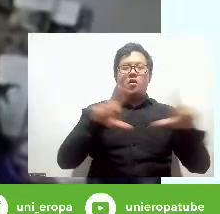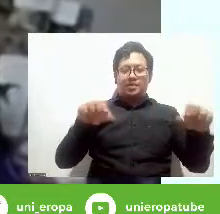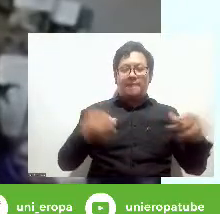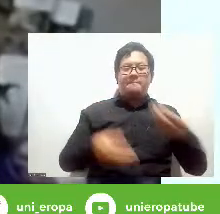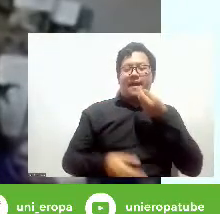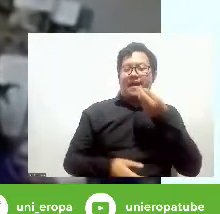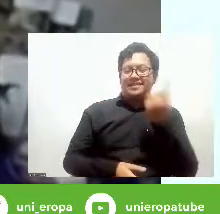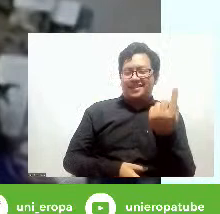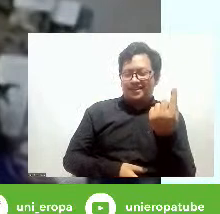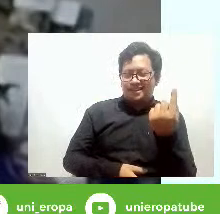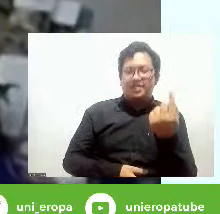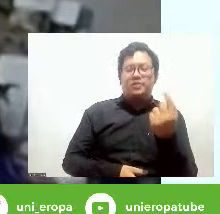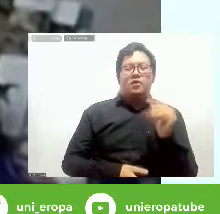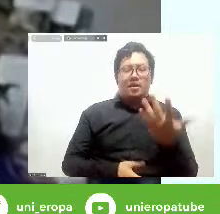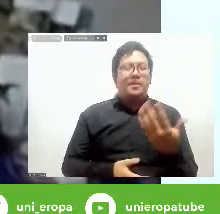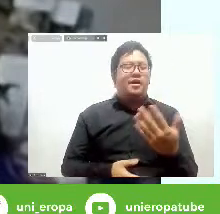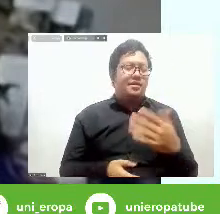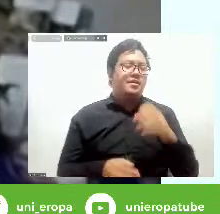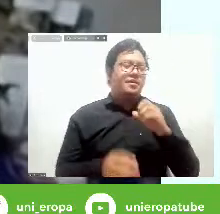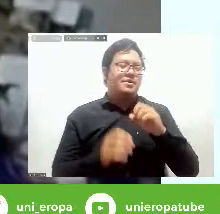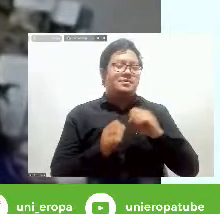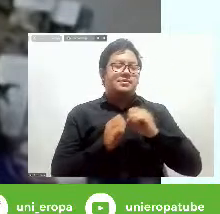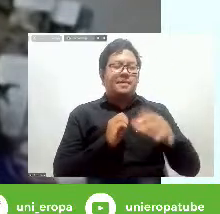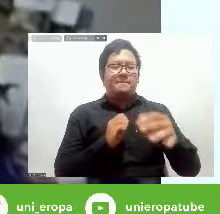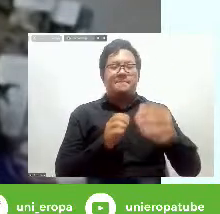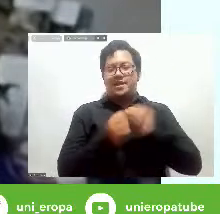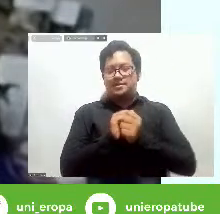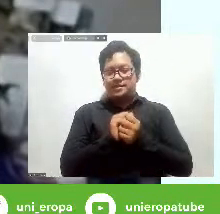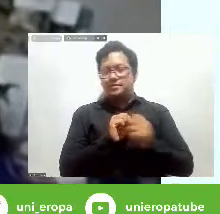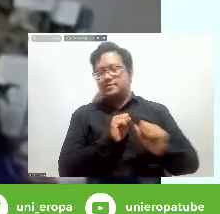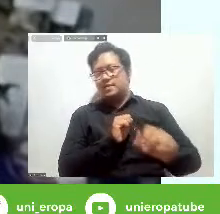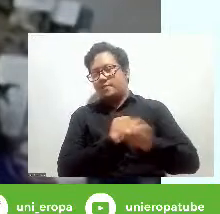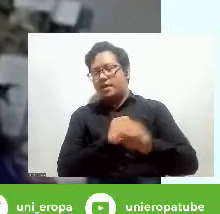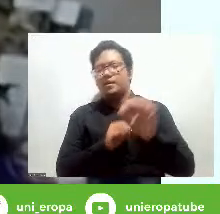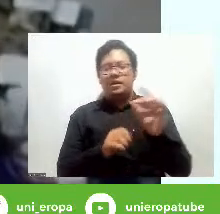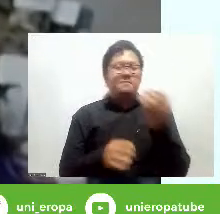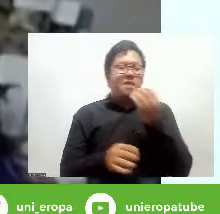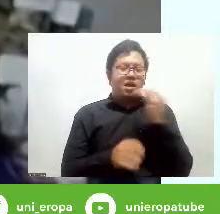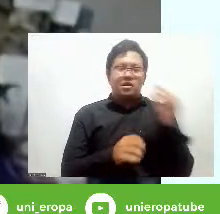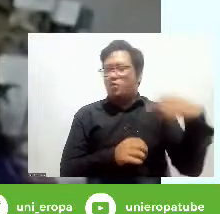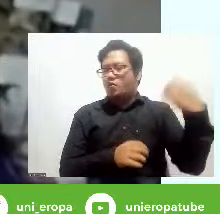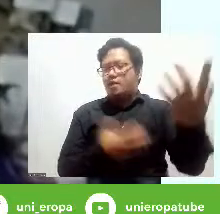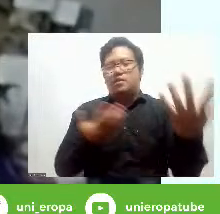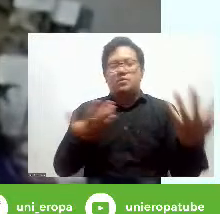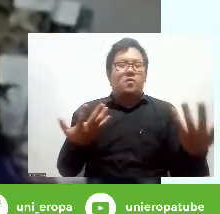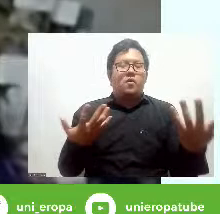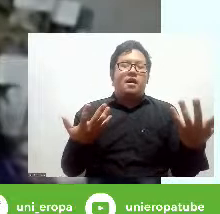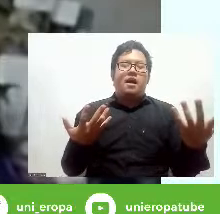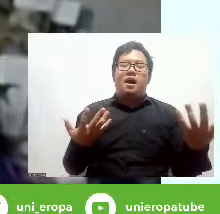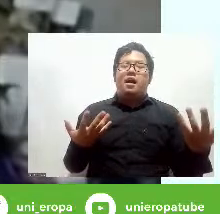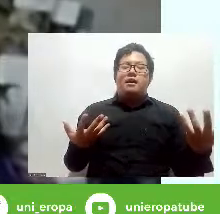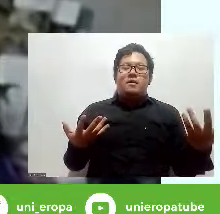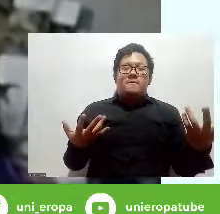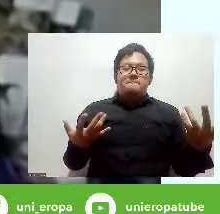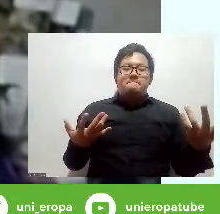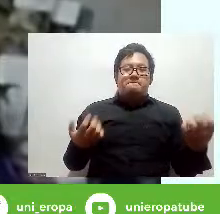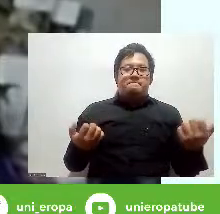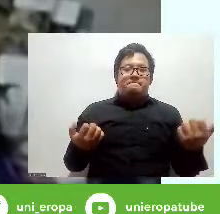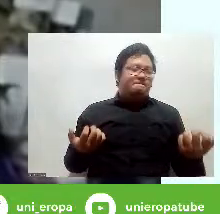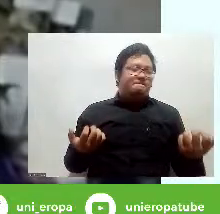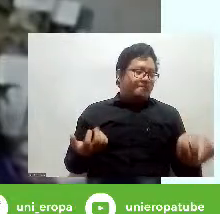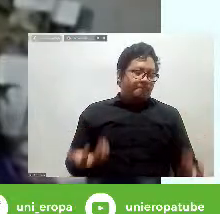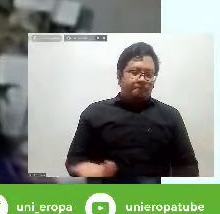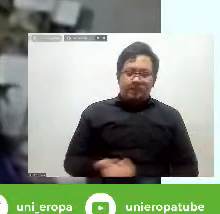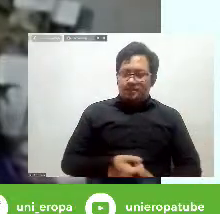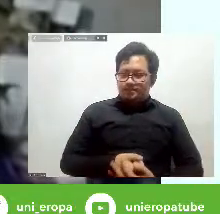bawa dari luar dari makan di luar atau dari apa dari pasar